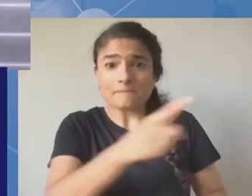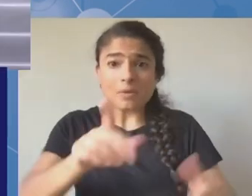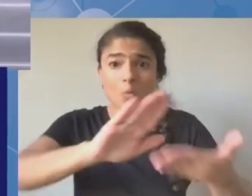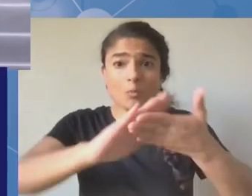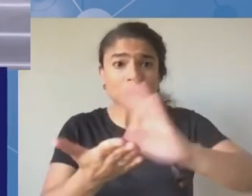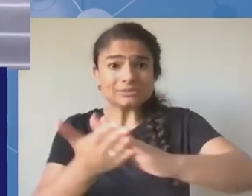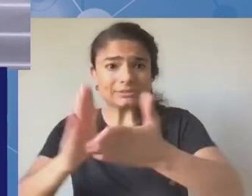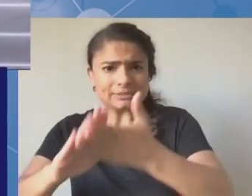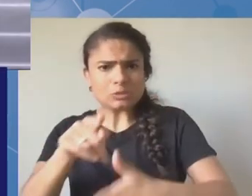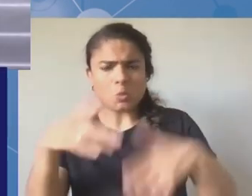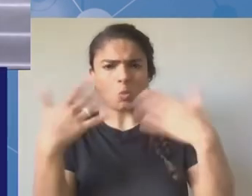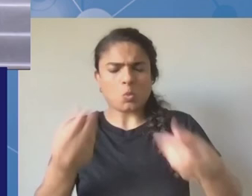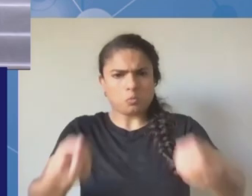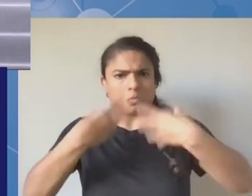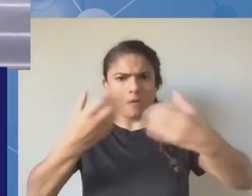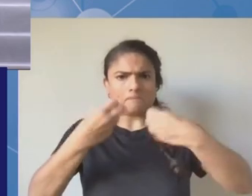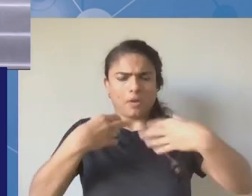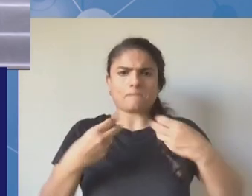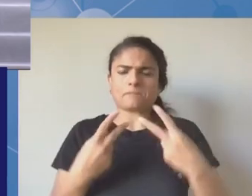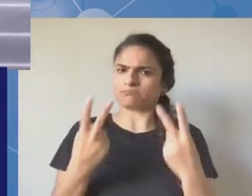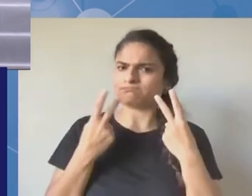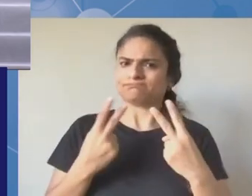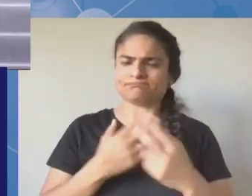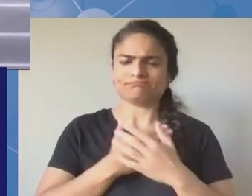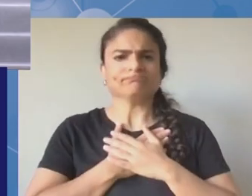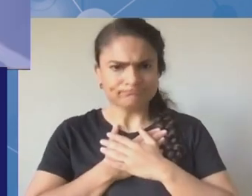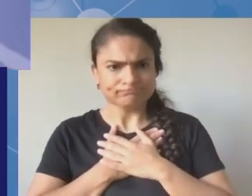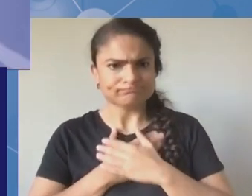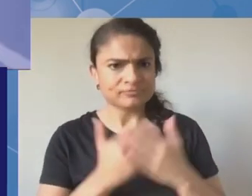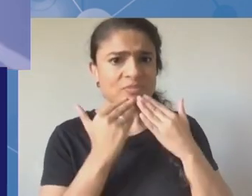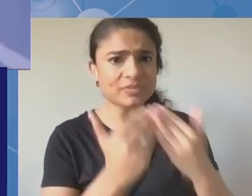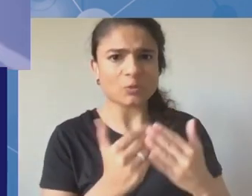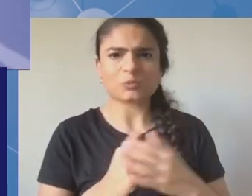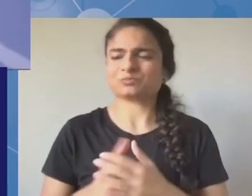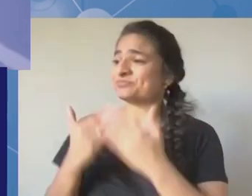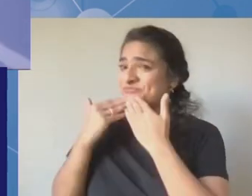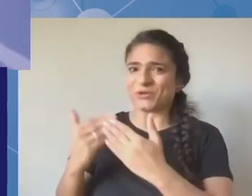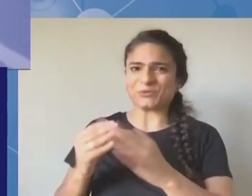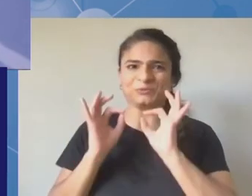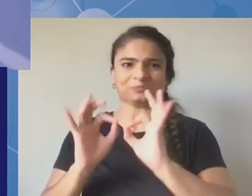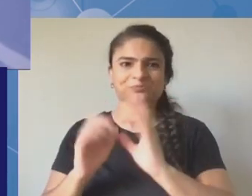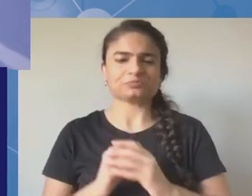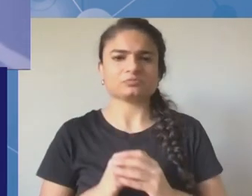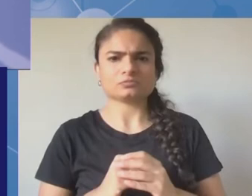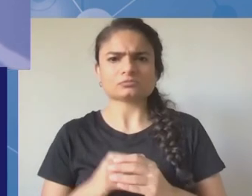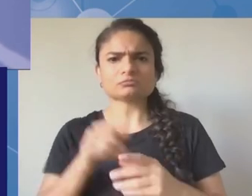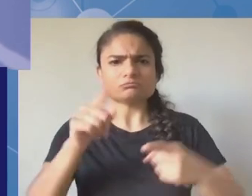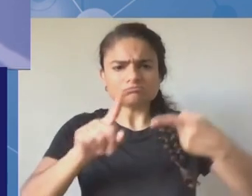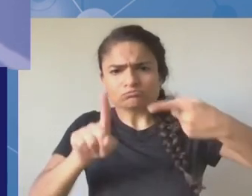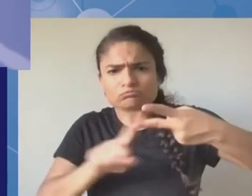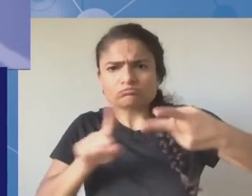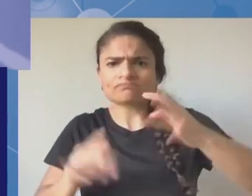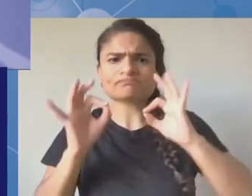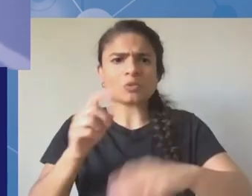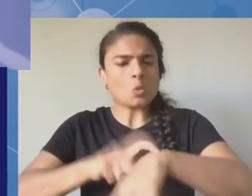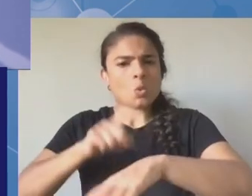التي استخدمتها. أيها السادة، شكرا على كل هذه التعليقات. ينتهي وقتنا الآن. أعتقد أنني